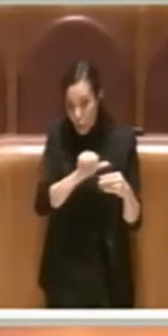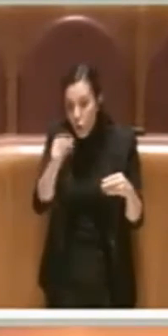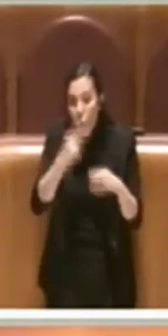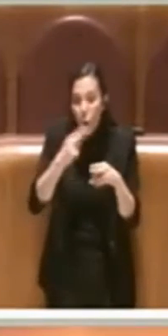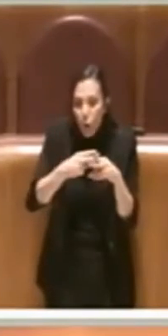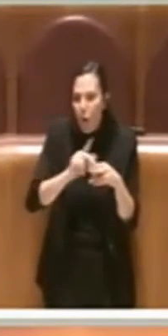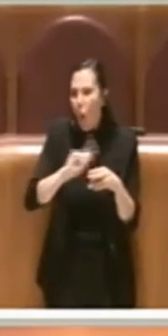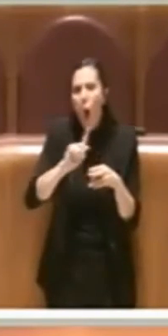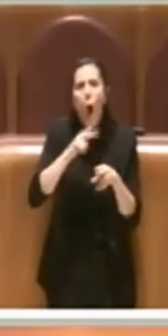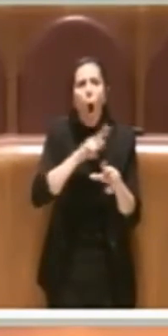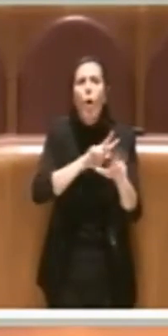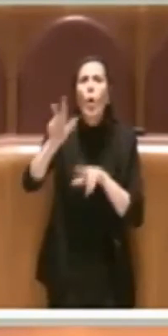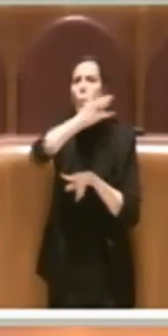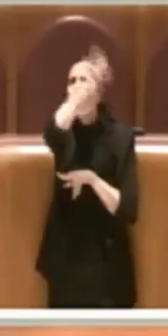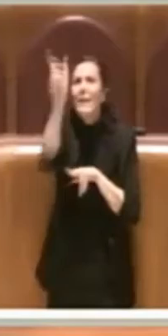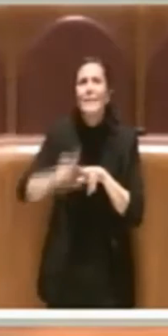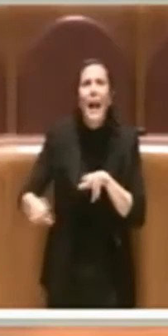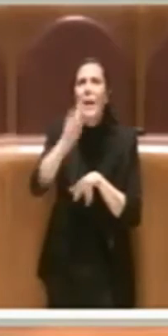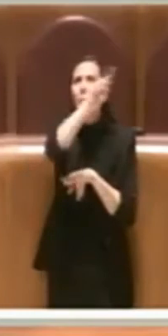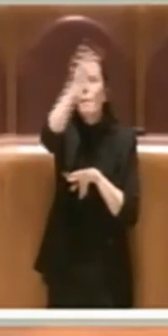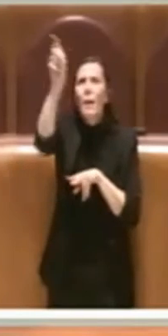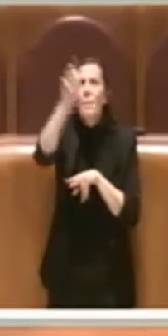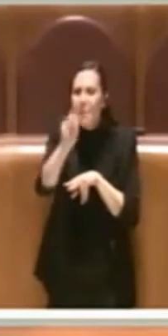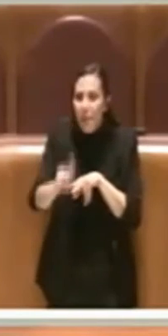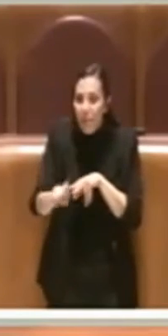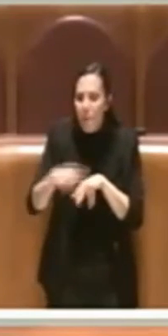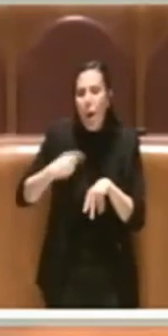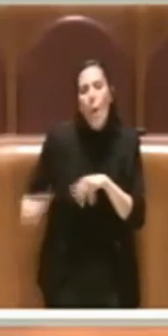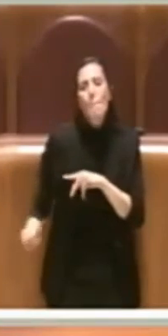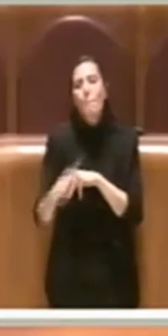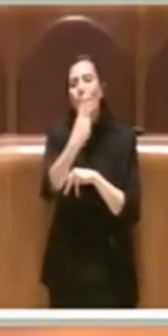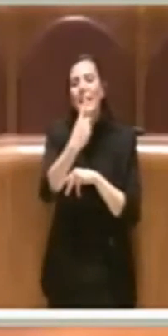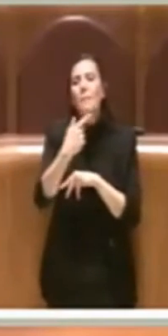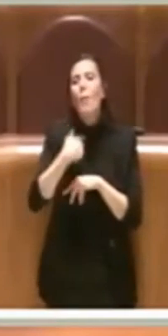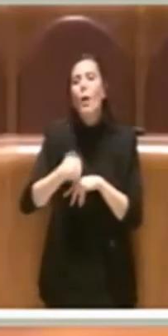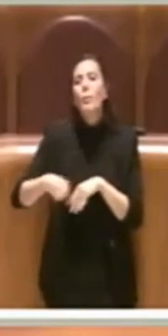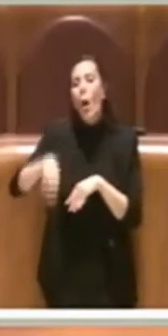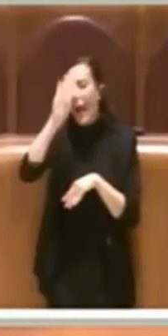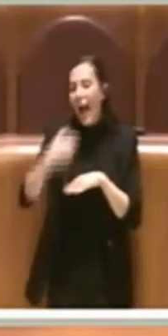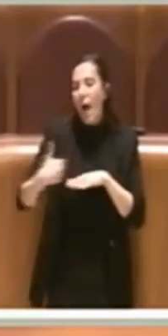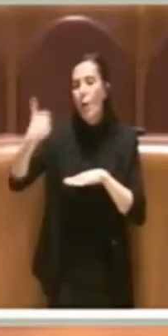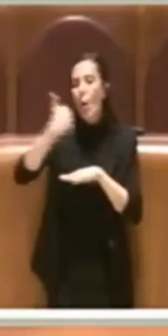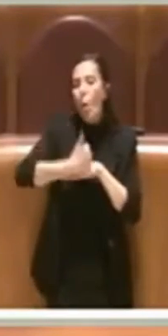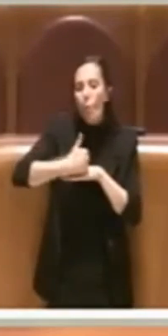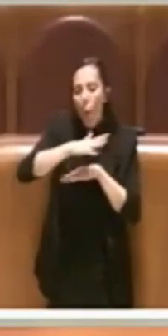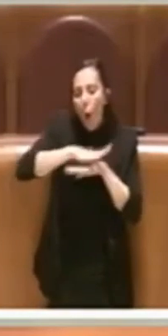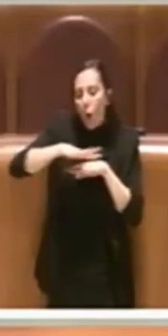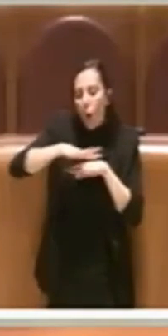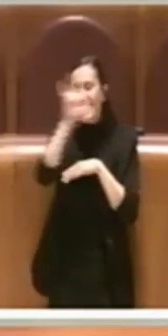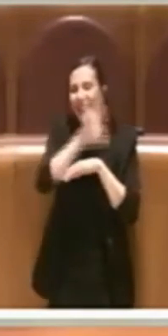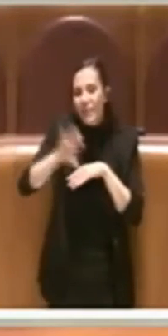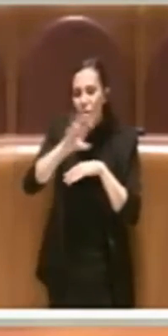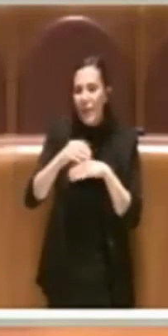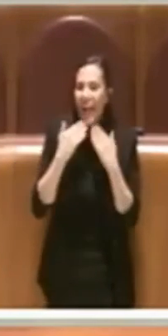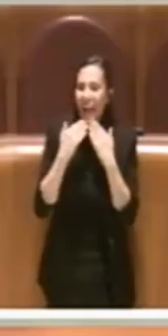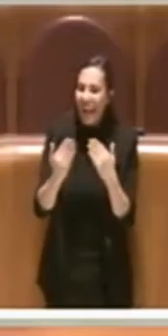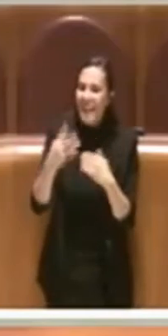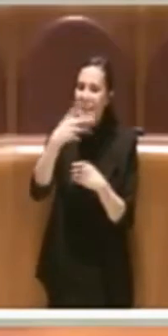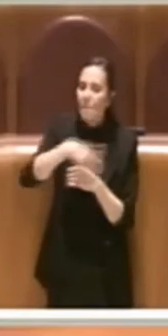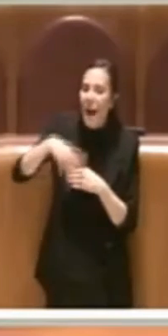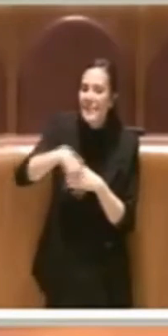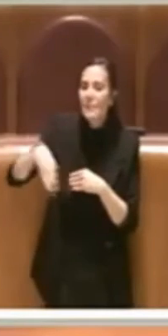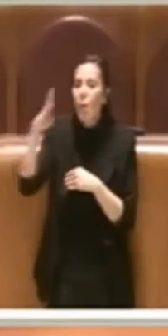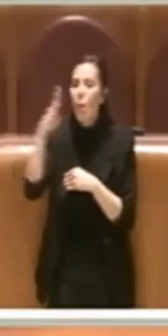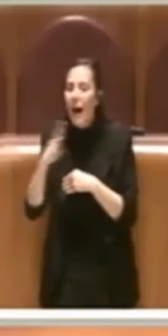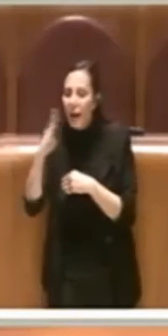per tutti i comuni italiani. Infatti non siamo i primi, ma siamo il primo capoluogo di regione ad averlo azionato. Ringrazio in particolare Massimo Enrico